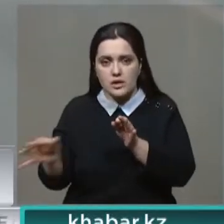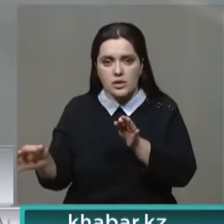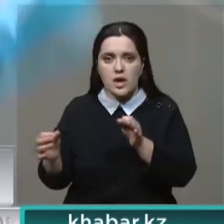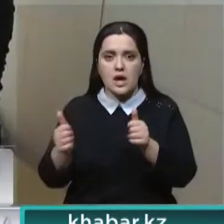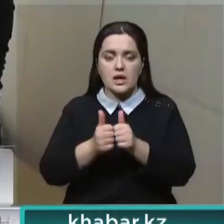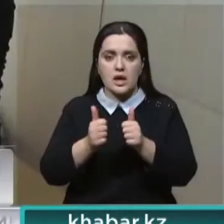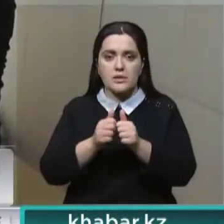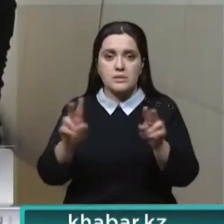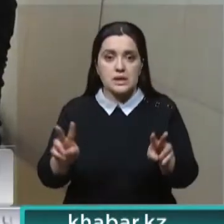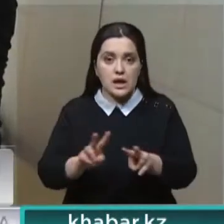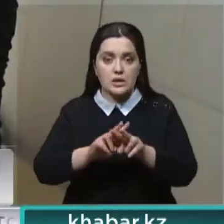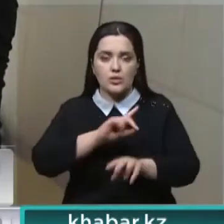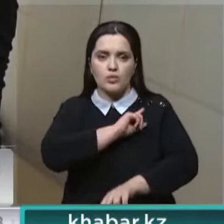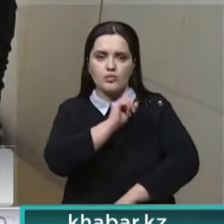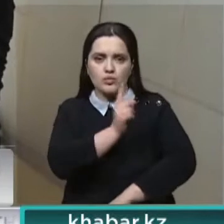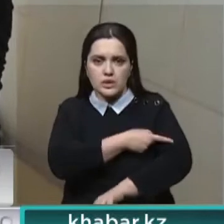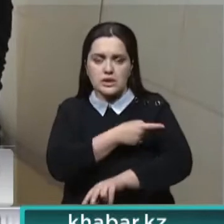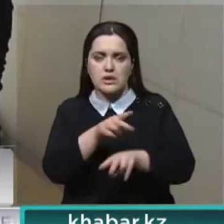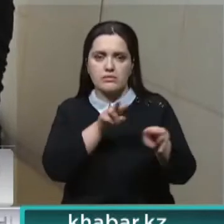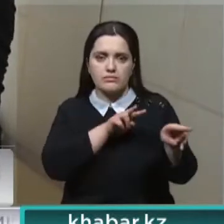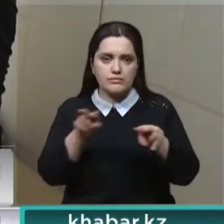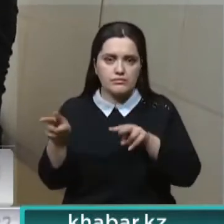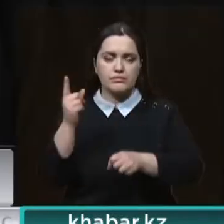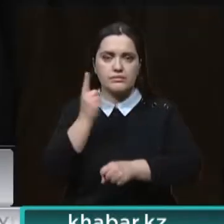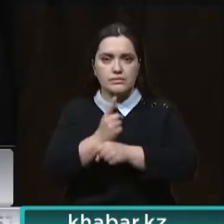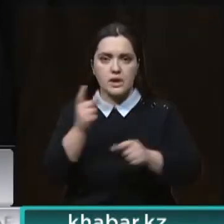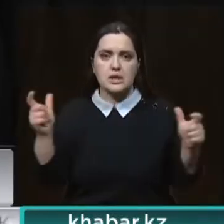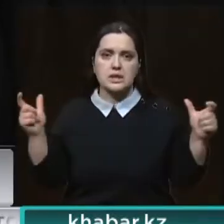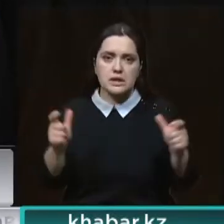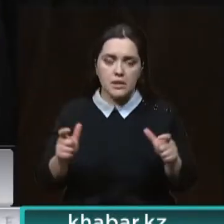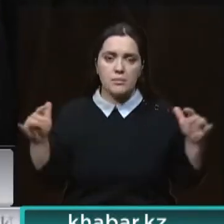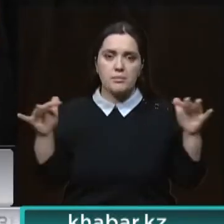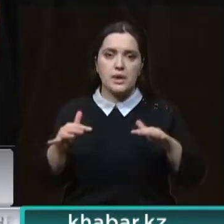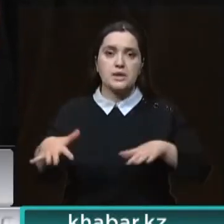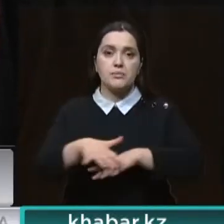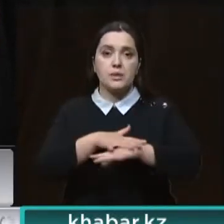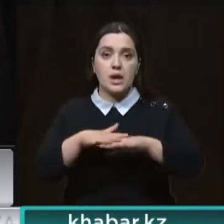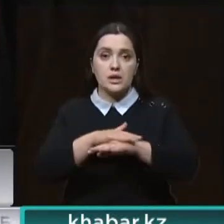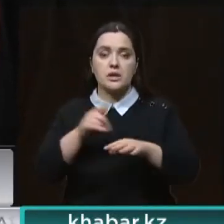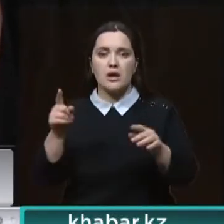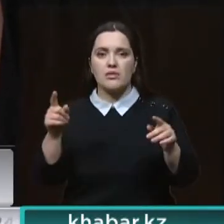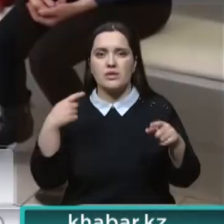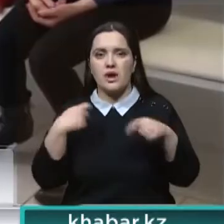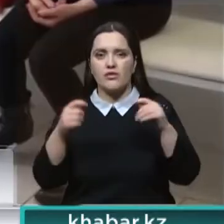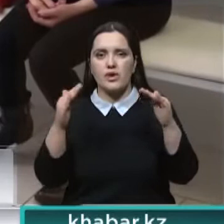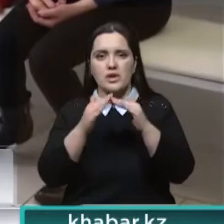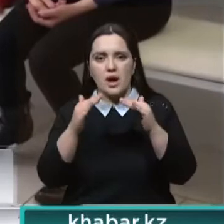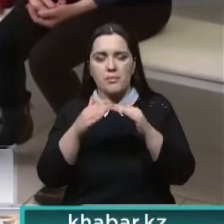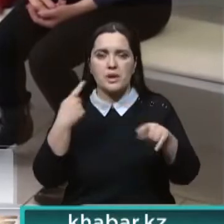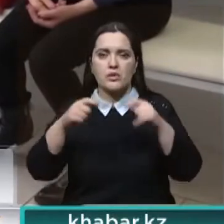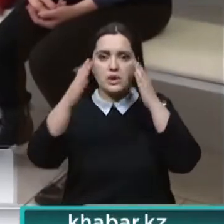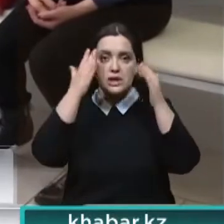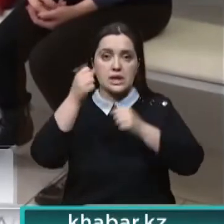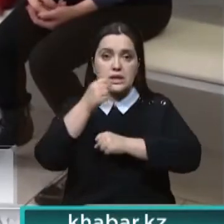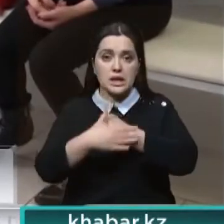районах вблизи столицы, поэтому усилены карантинные ограничения, запрещено проводить массовые мероприятия. Доступ в торговые дома и торгово-развлекательные